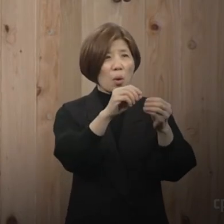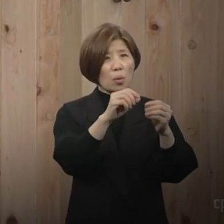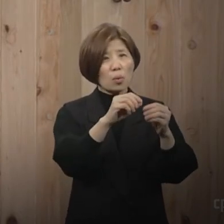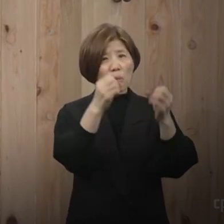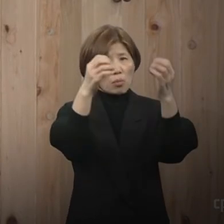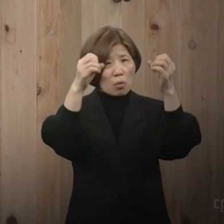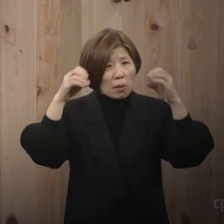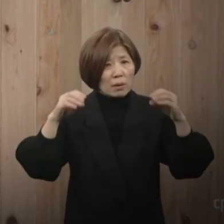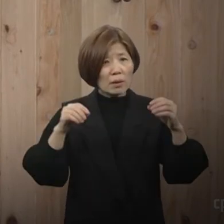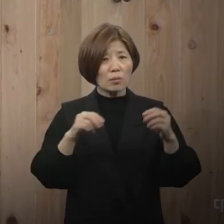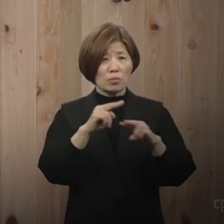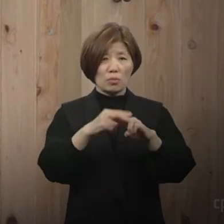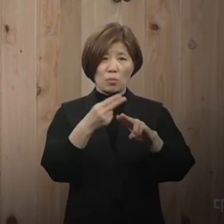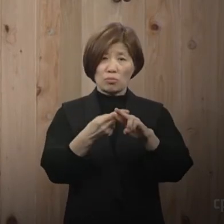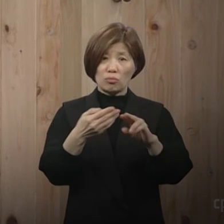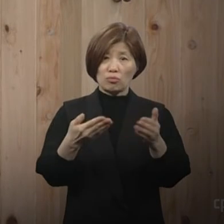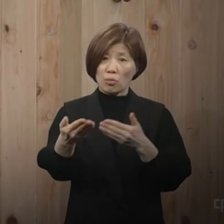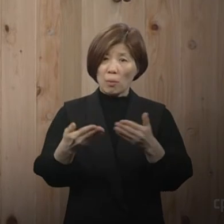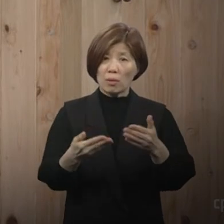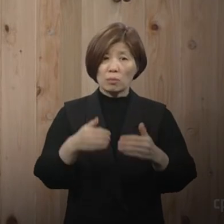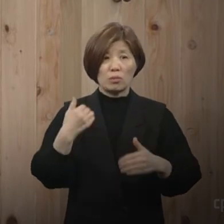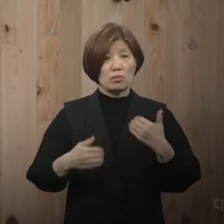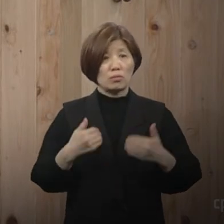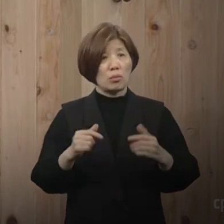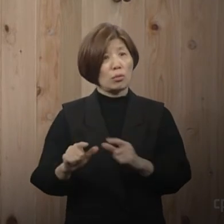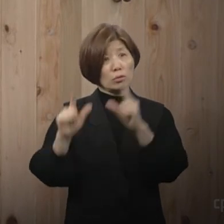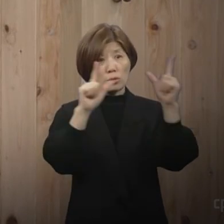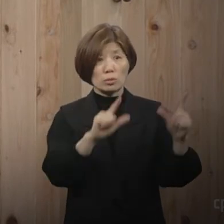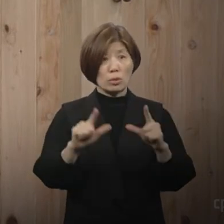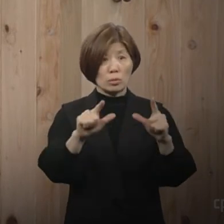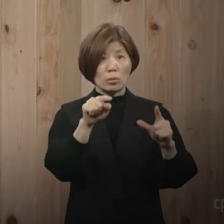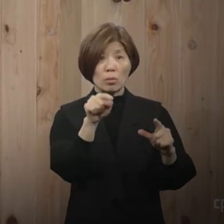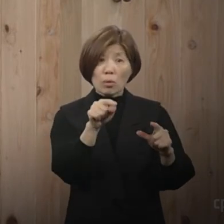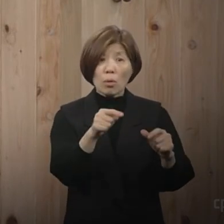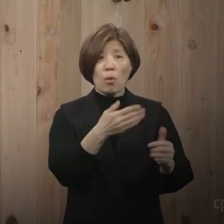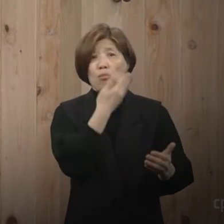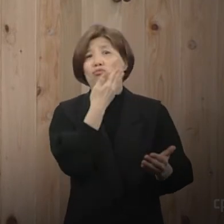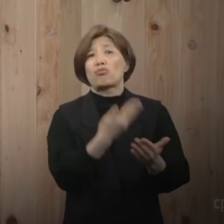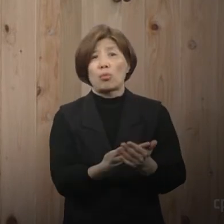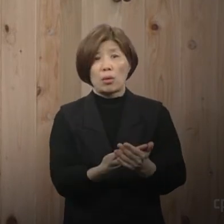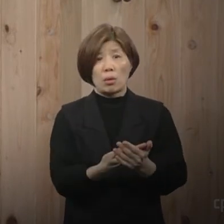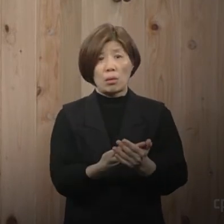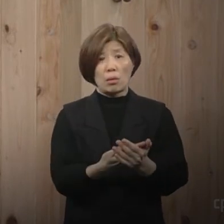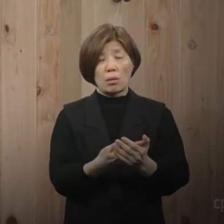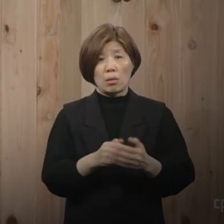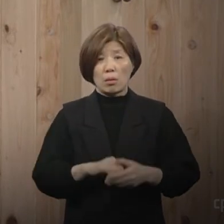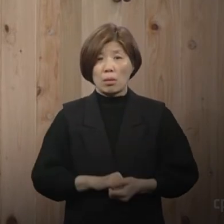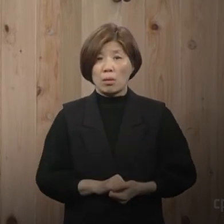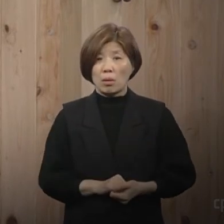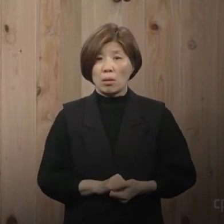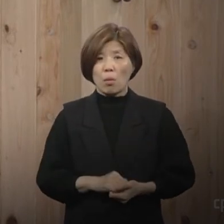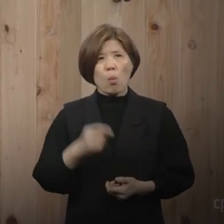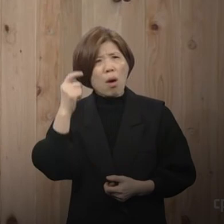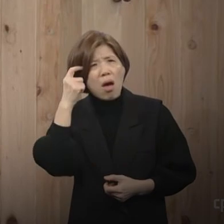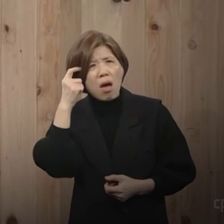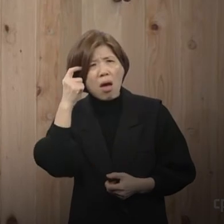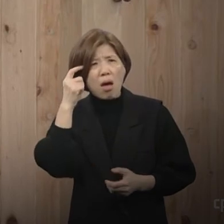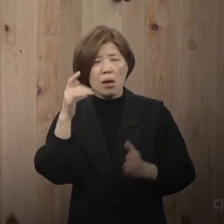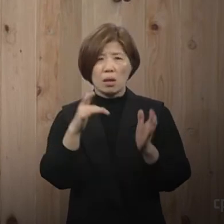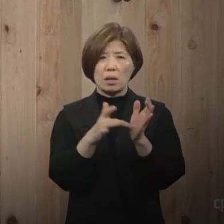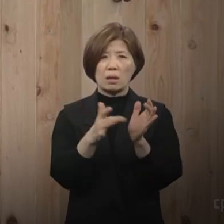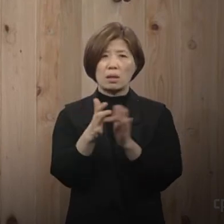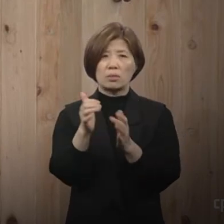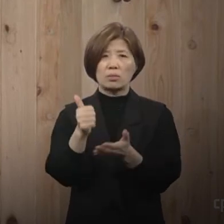축하하면서 즐겁게 지낸다는 거, 그게 더 소중한 의미라고 생각합니다. 왜? 예수님